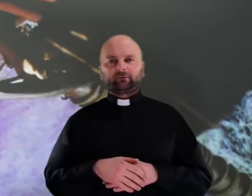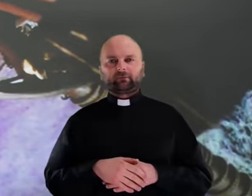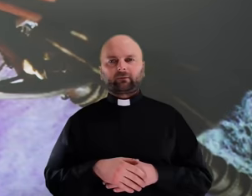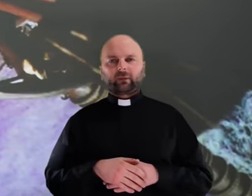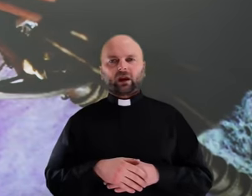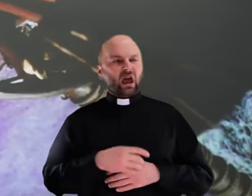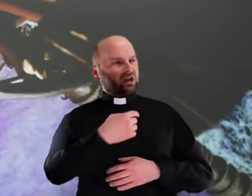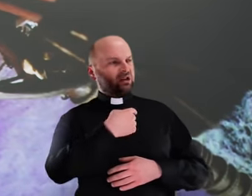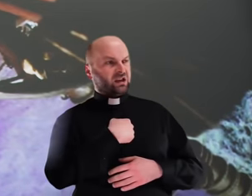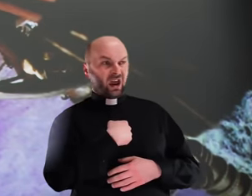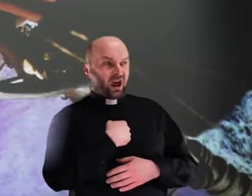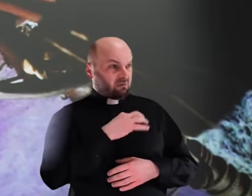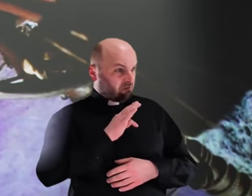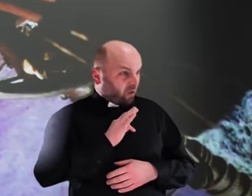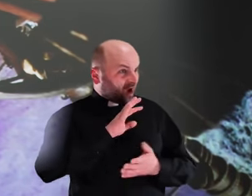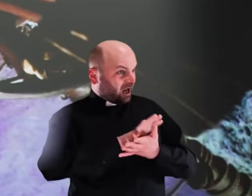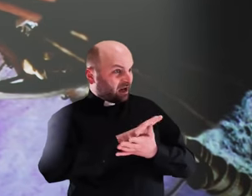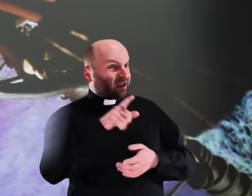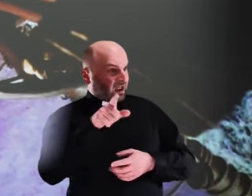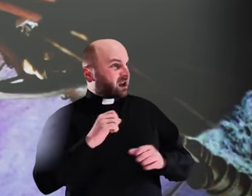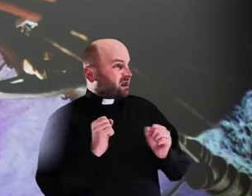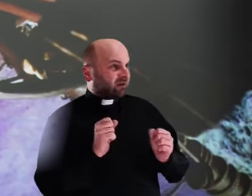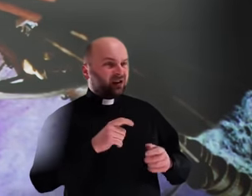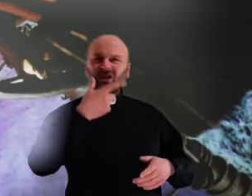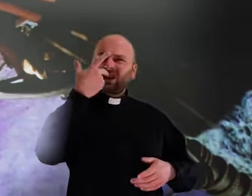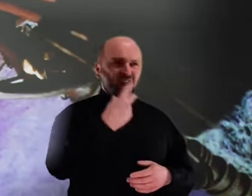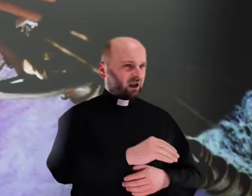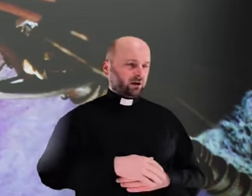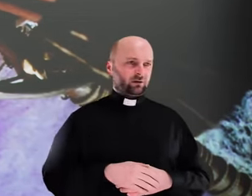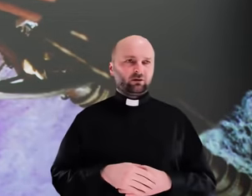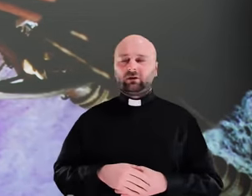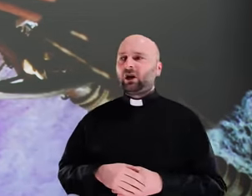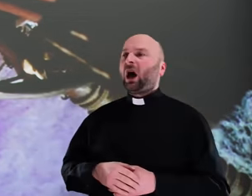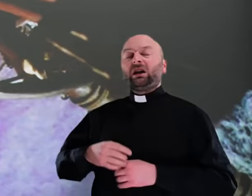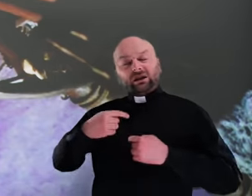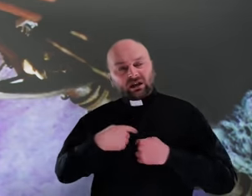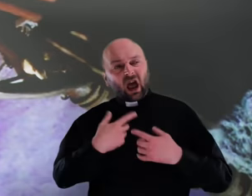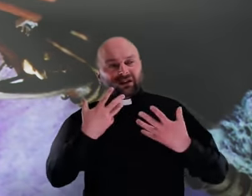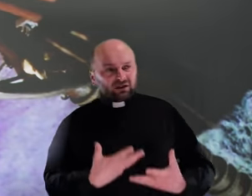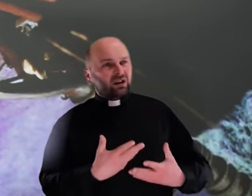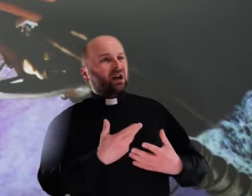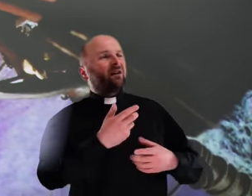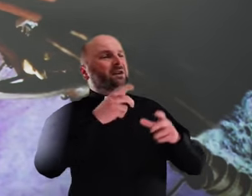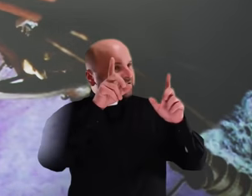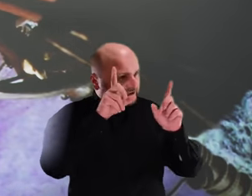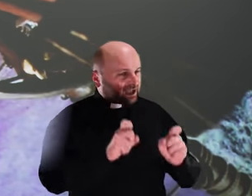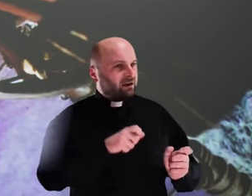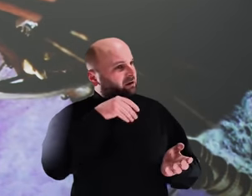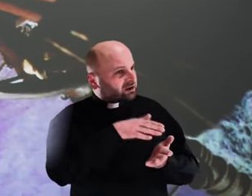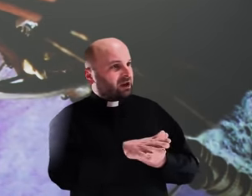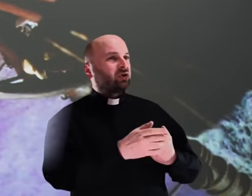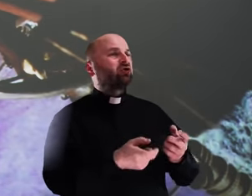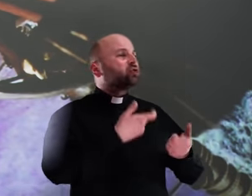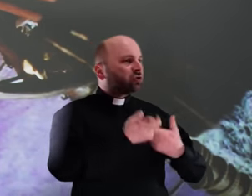Ja wcale taki nie jestem, tylko chciałbym, żeby wreszcie coś się nam przyzaczęło dziać, bo się zawsze na świętej